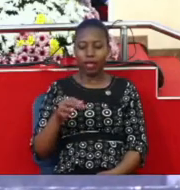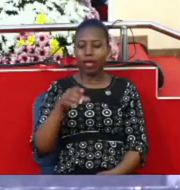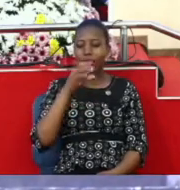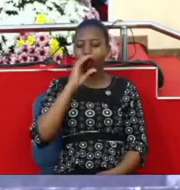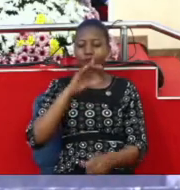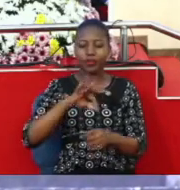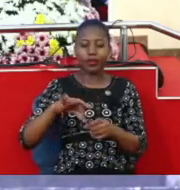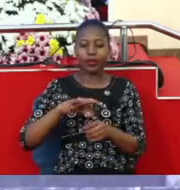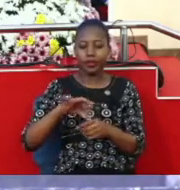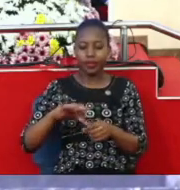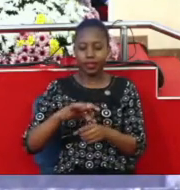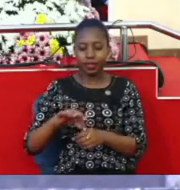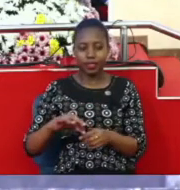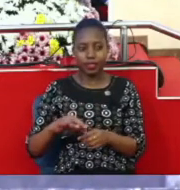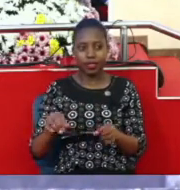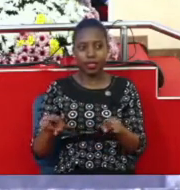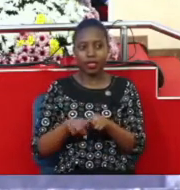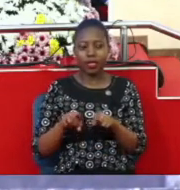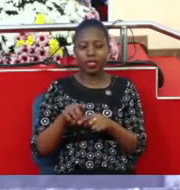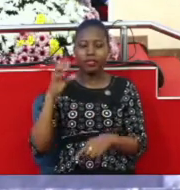mayai na nirudishiwe change.